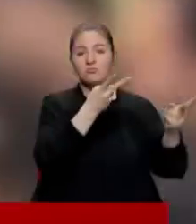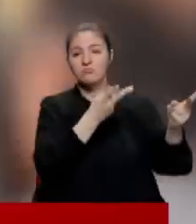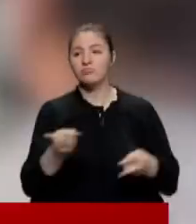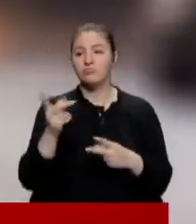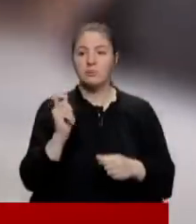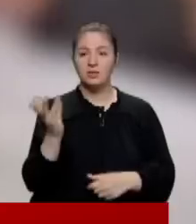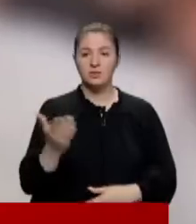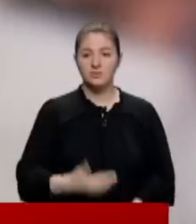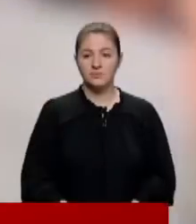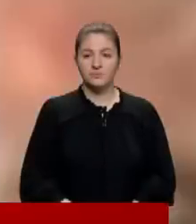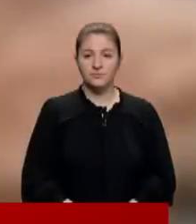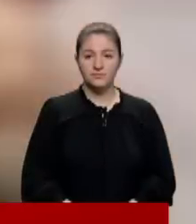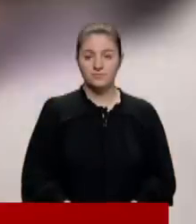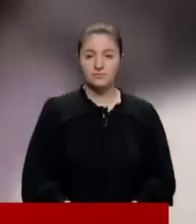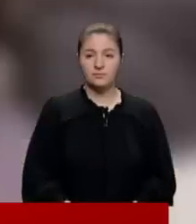karşılandı